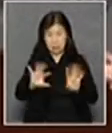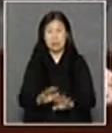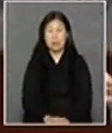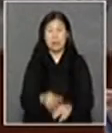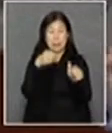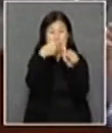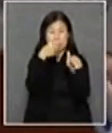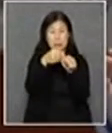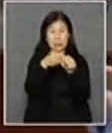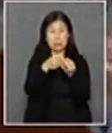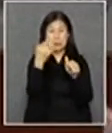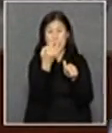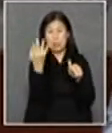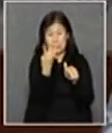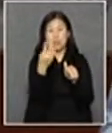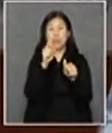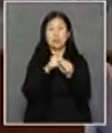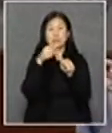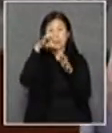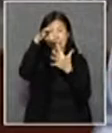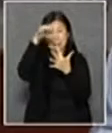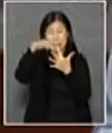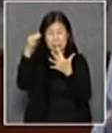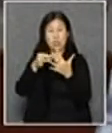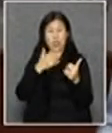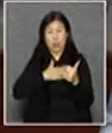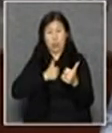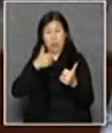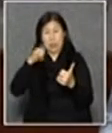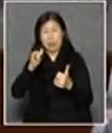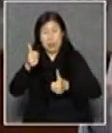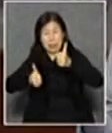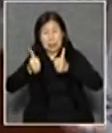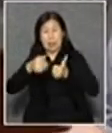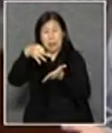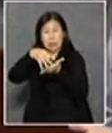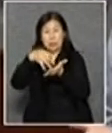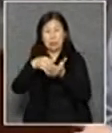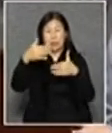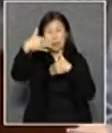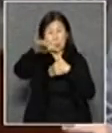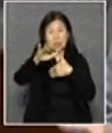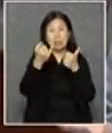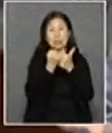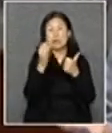訓那這幾個被選擇被揀選的學生去培訓他們？其他學生怎會培訓呢？